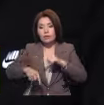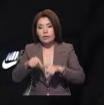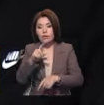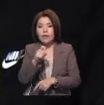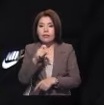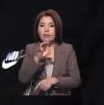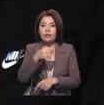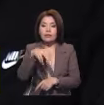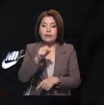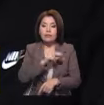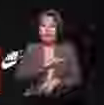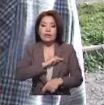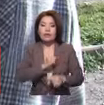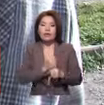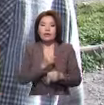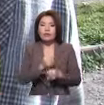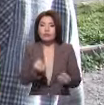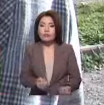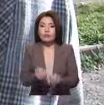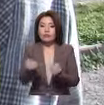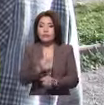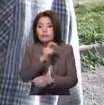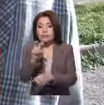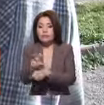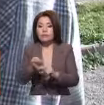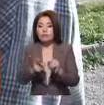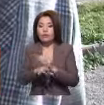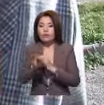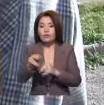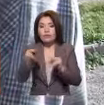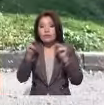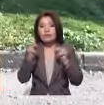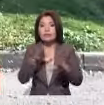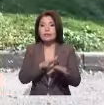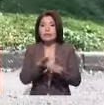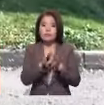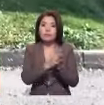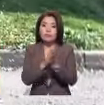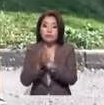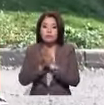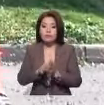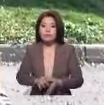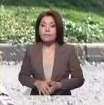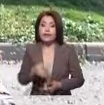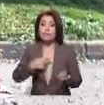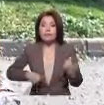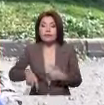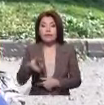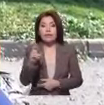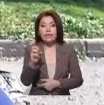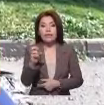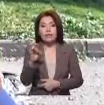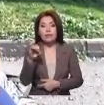базарында жұмыс істейтін әріптестері де қолдау көрсетуге келді. Олар бұл істің әділ шешімін тапқанын қалайды. Біз Ермек Марқабаевпен